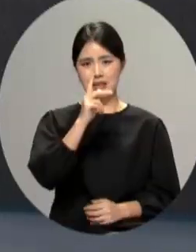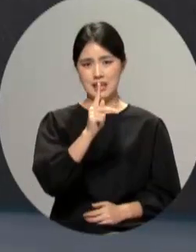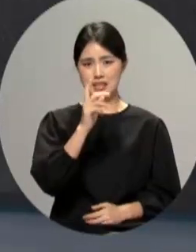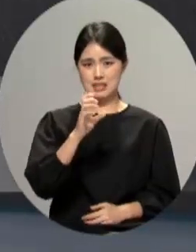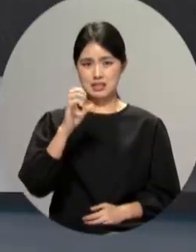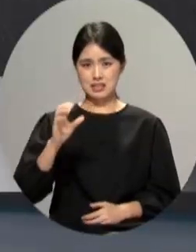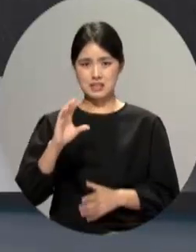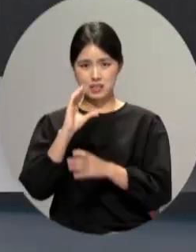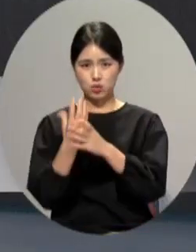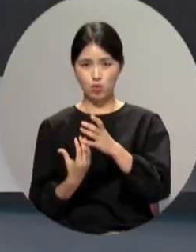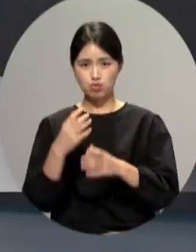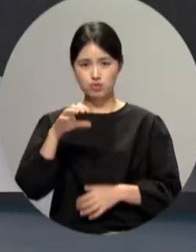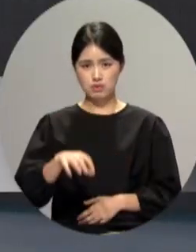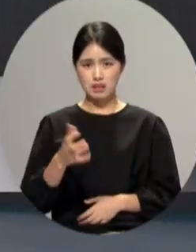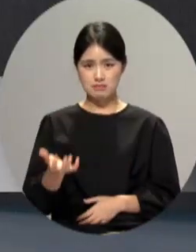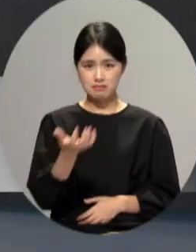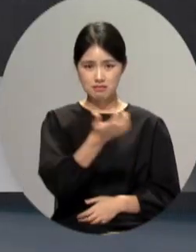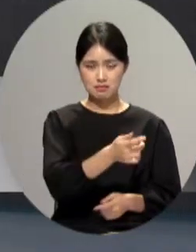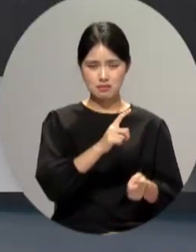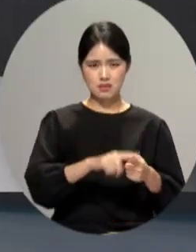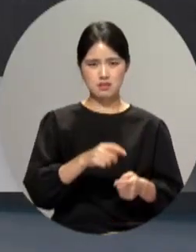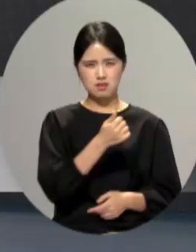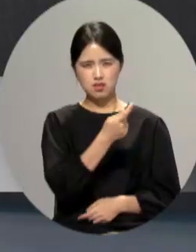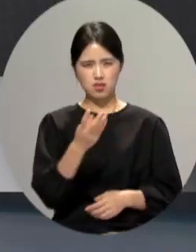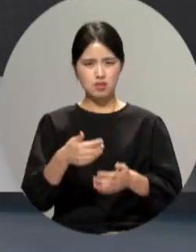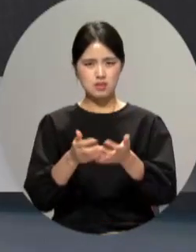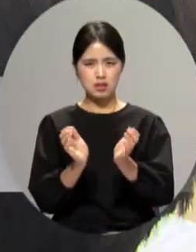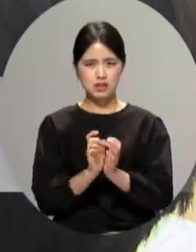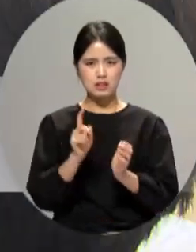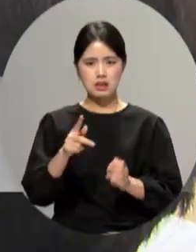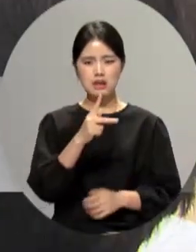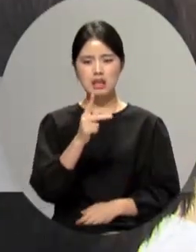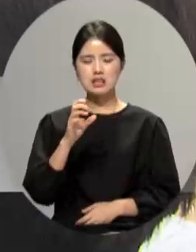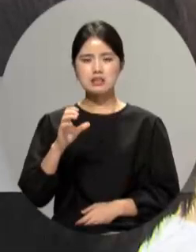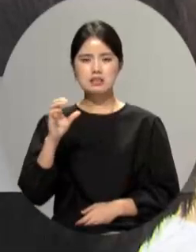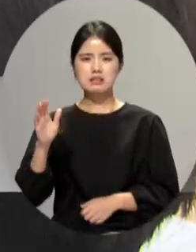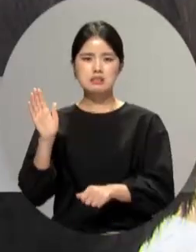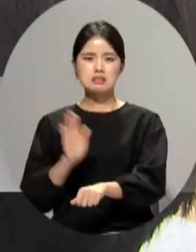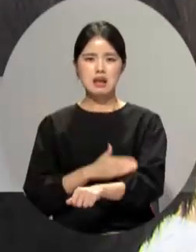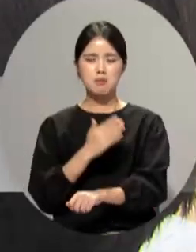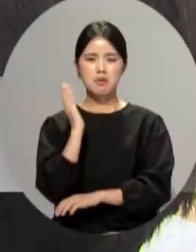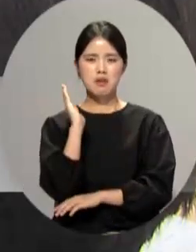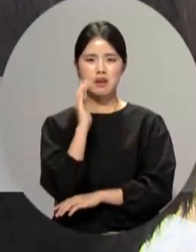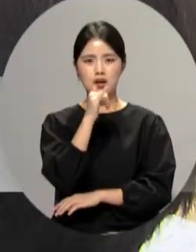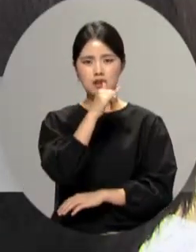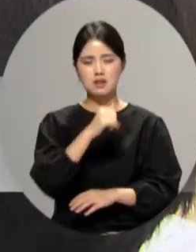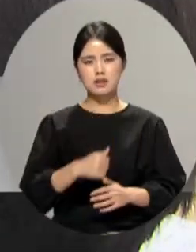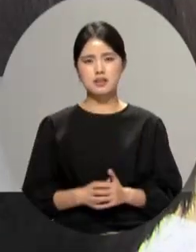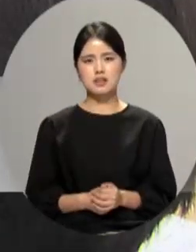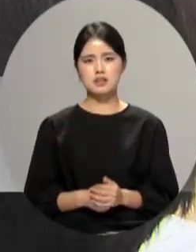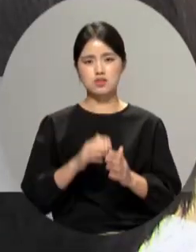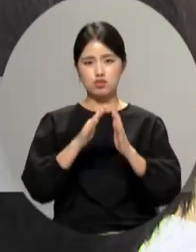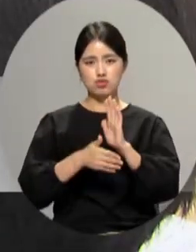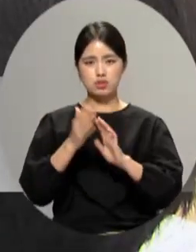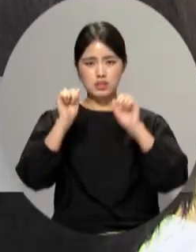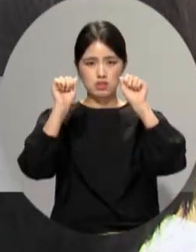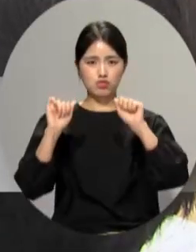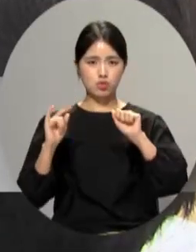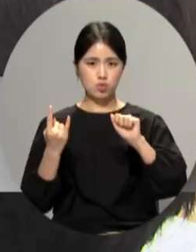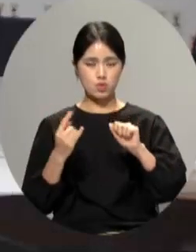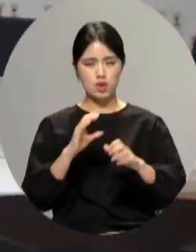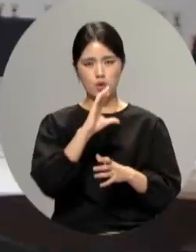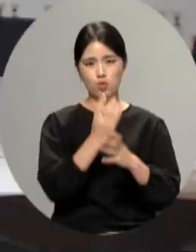KCC 농구단의 연고지 이전에 여러 단체들이 구단측을 비판하는 입장을 연이어 밝혔습니다 전주시 체육회와